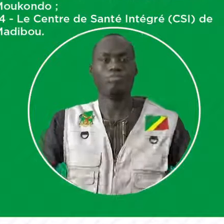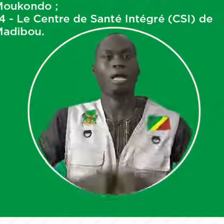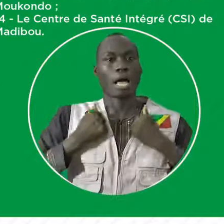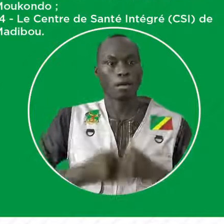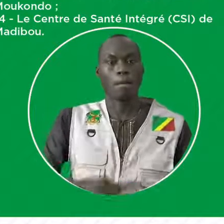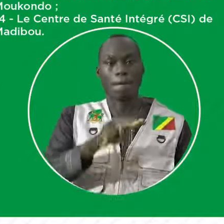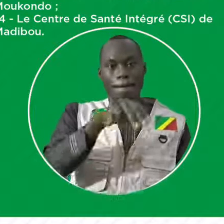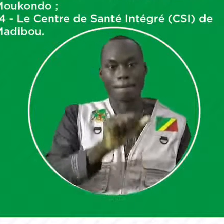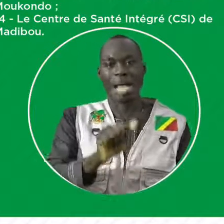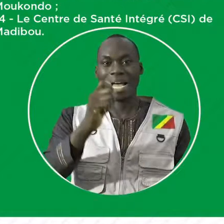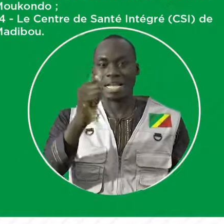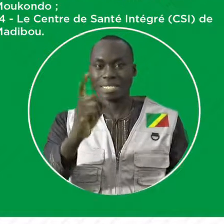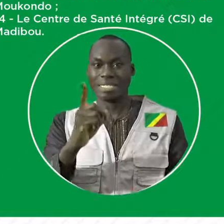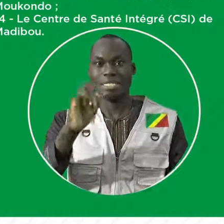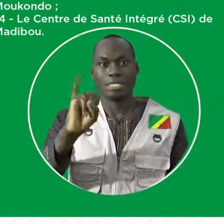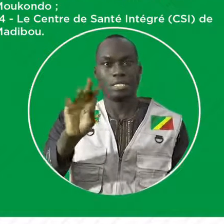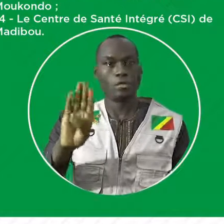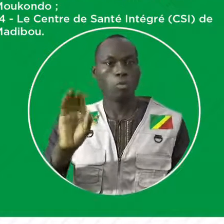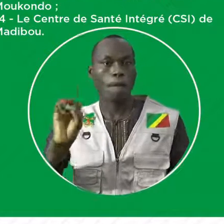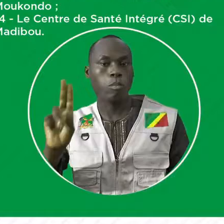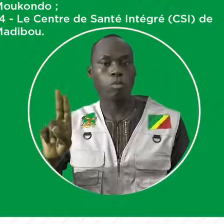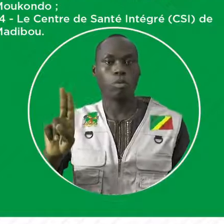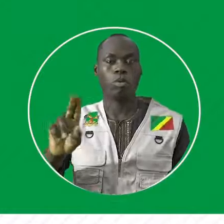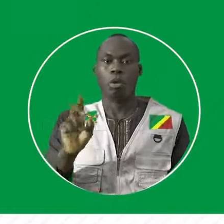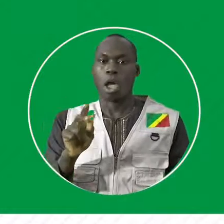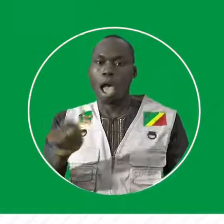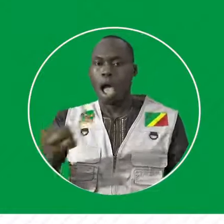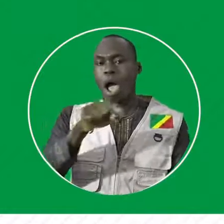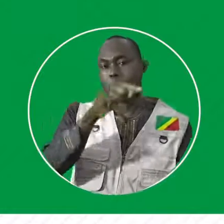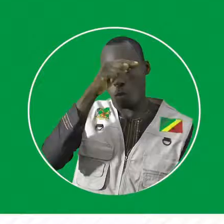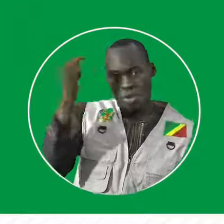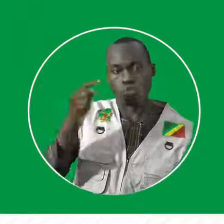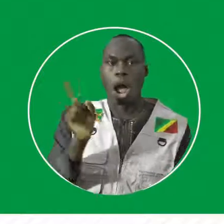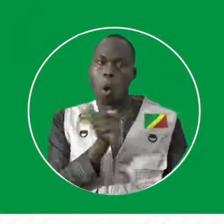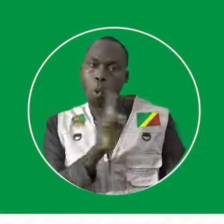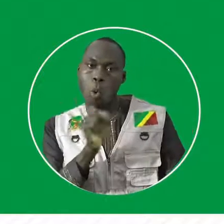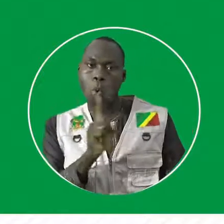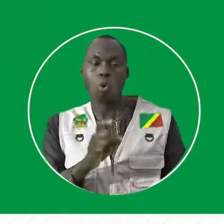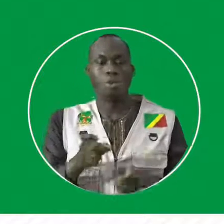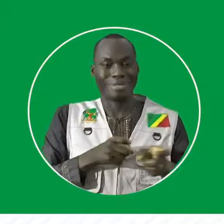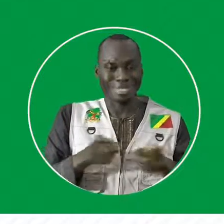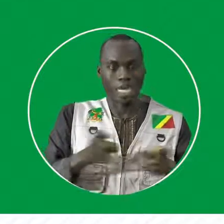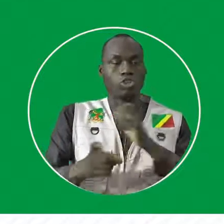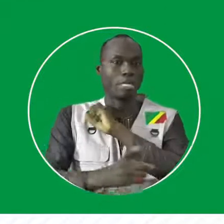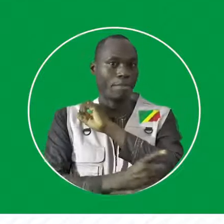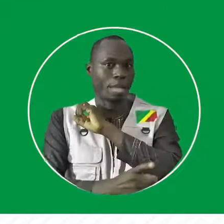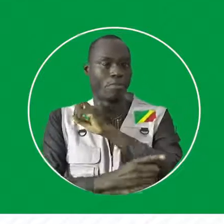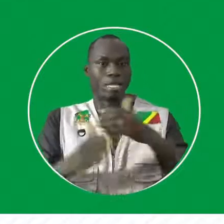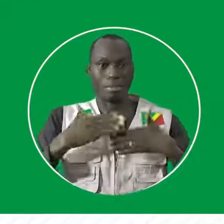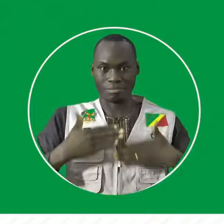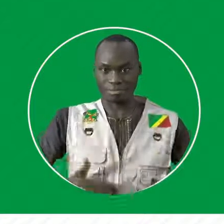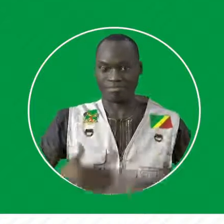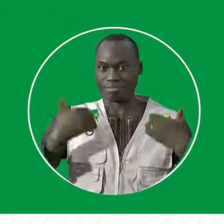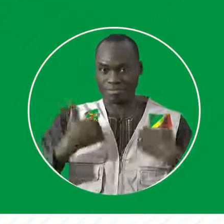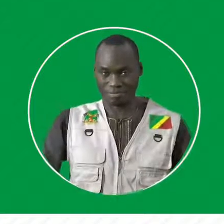santé intégré de Madibou. Pour le département de Pointe-Noire, la direction départementale des soins et